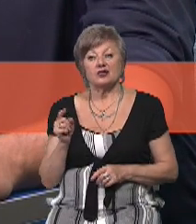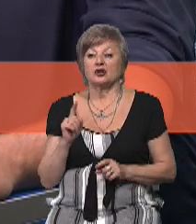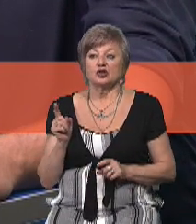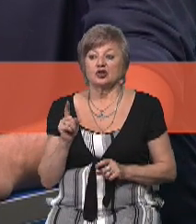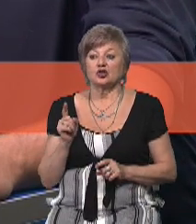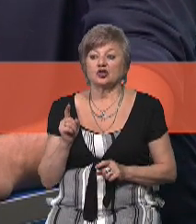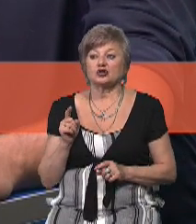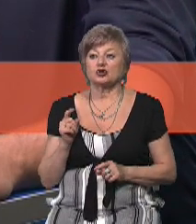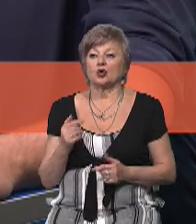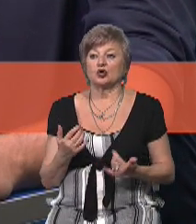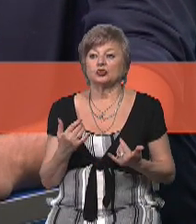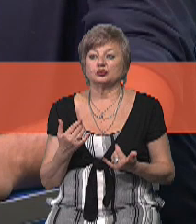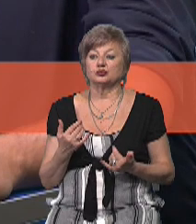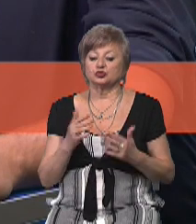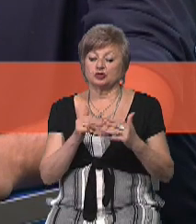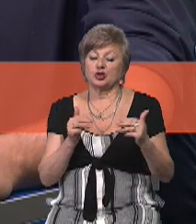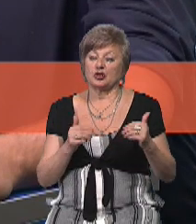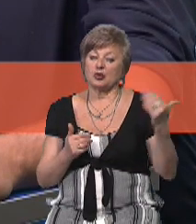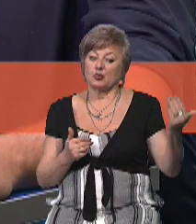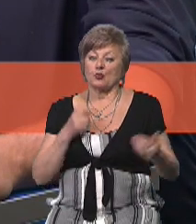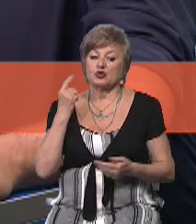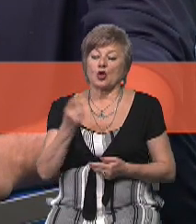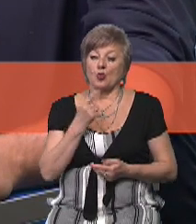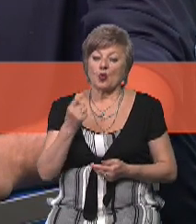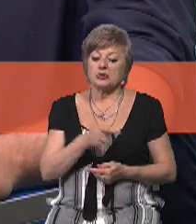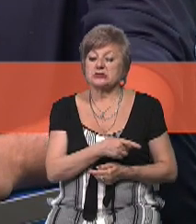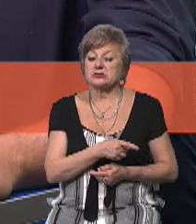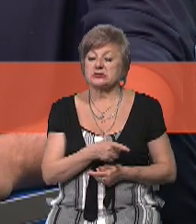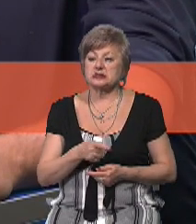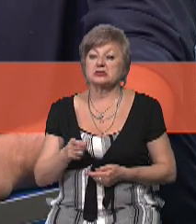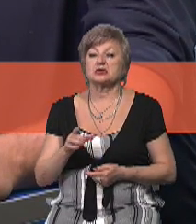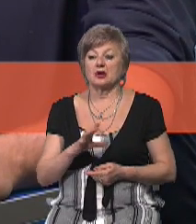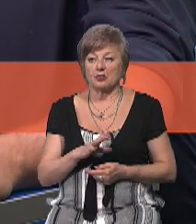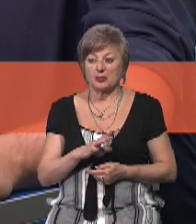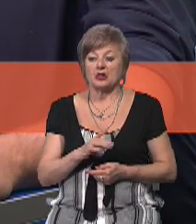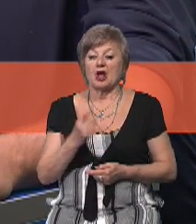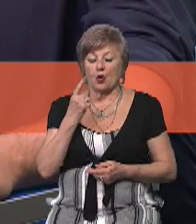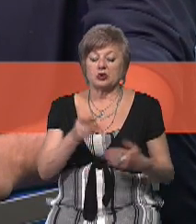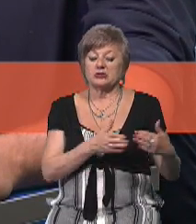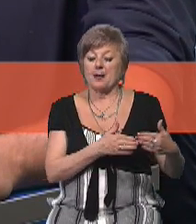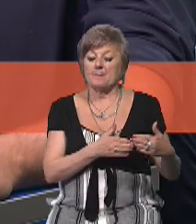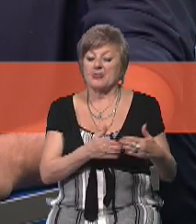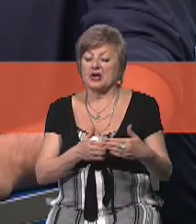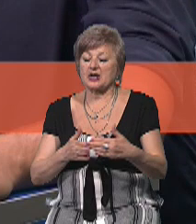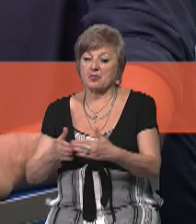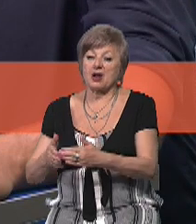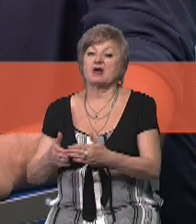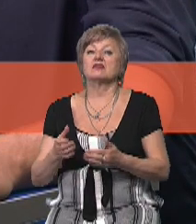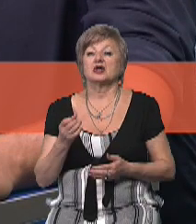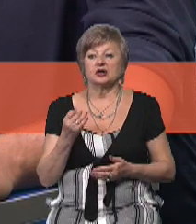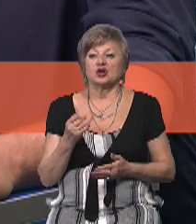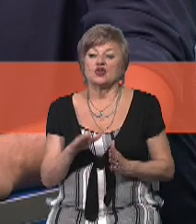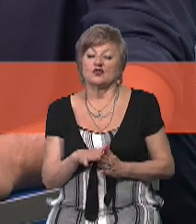тягнулася від, це сучасна Дніпропетровська область, що була одна понтонна переправа, і вона тягнулася